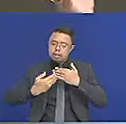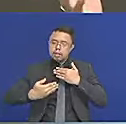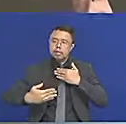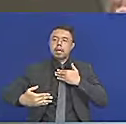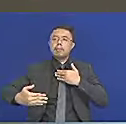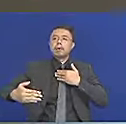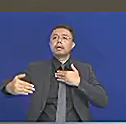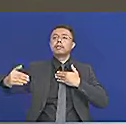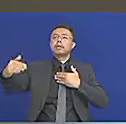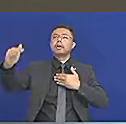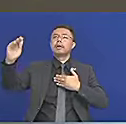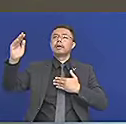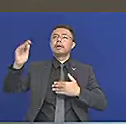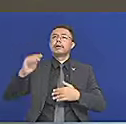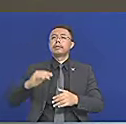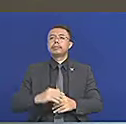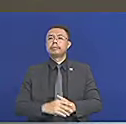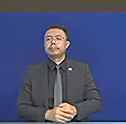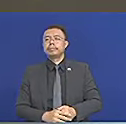kekal selamanya.